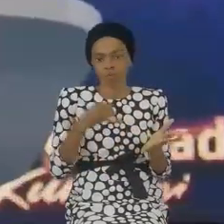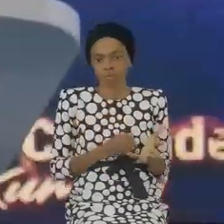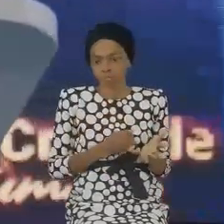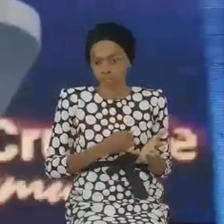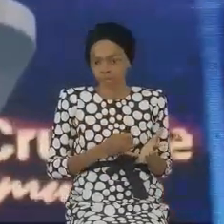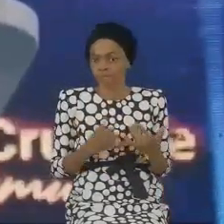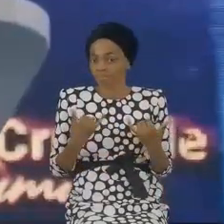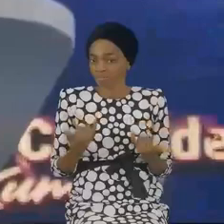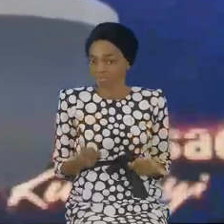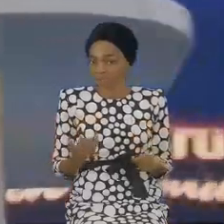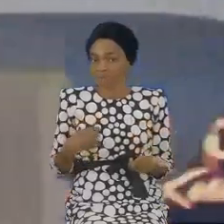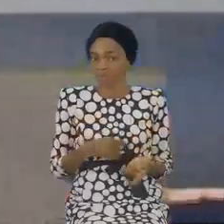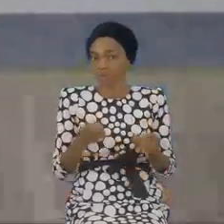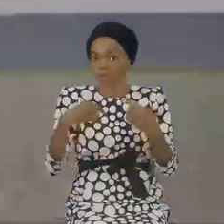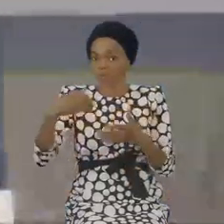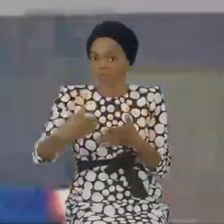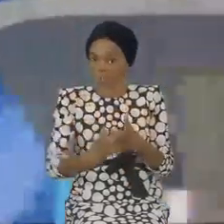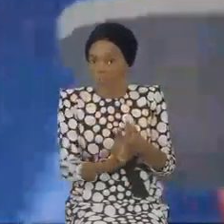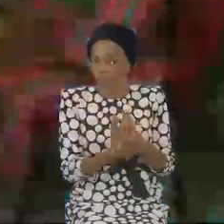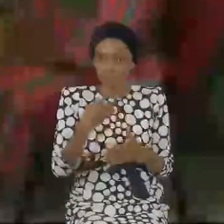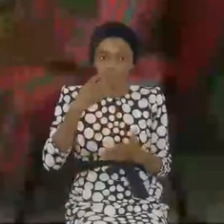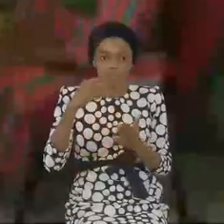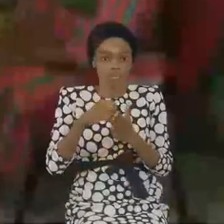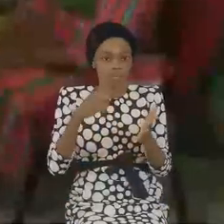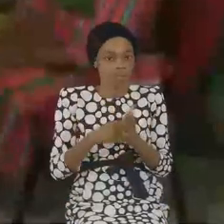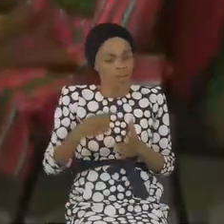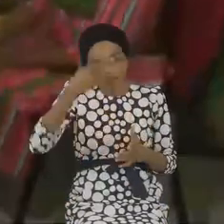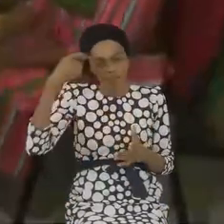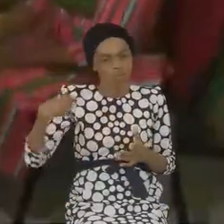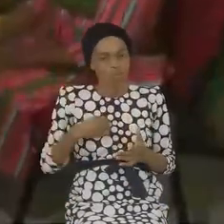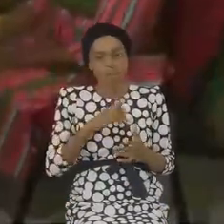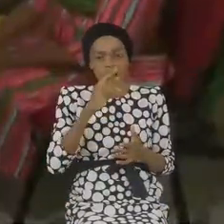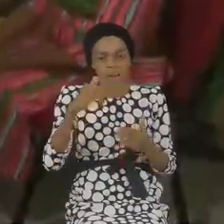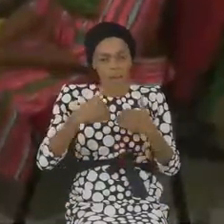Maintenant, dans le Nouveau Testament, parce que nous avons